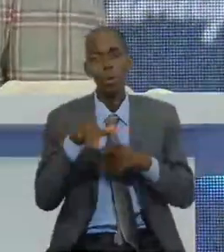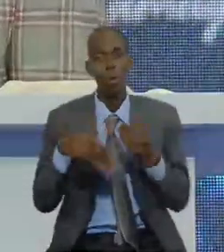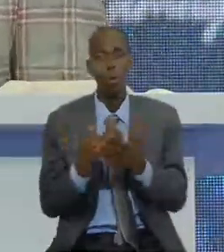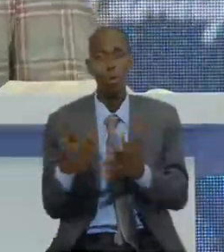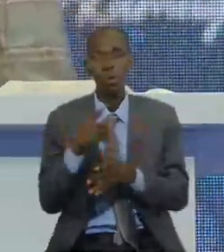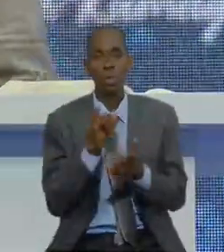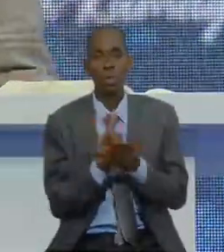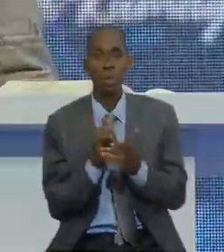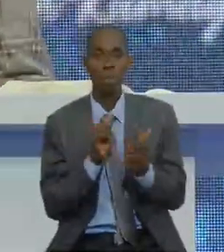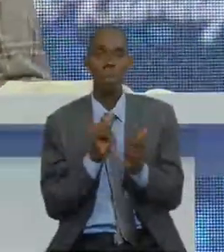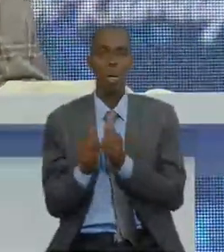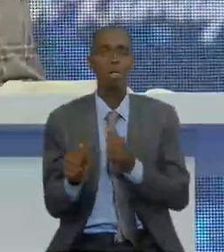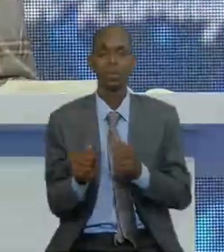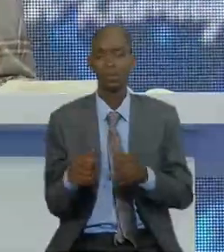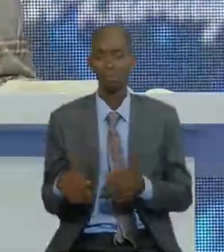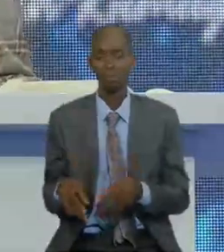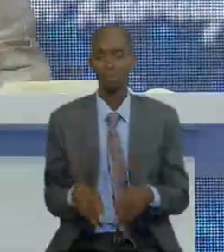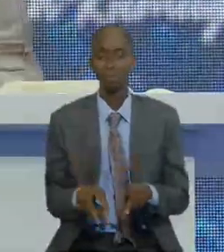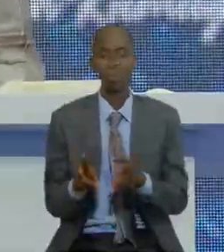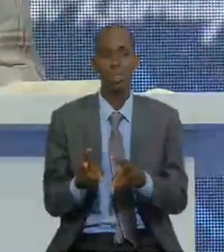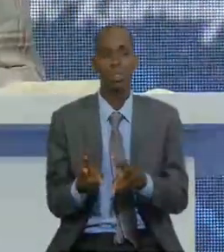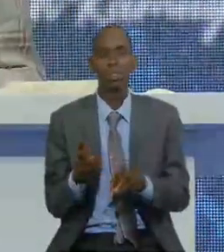vous qui passez